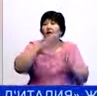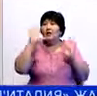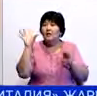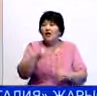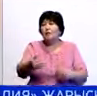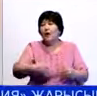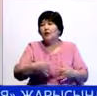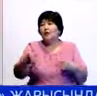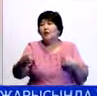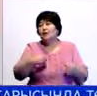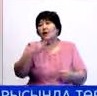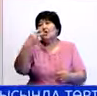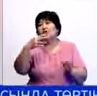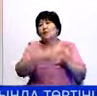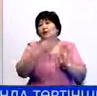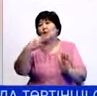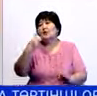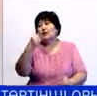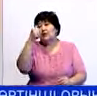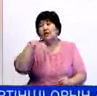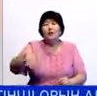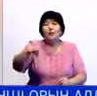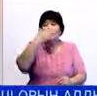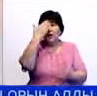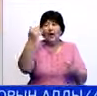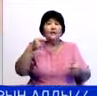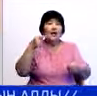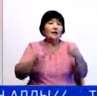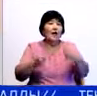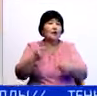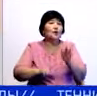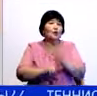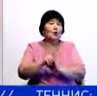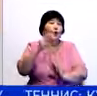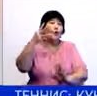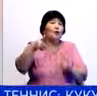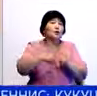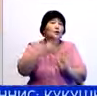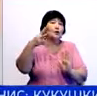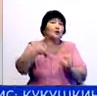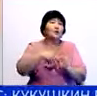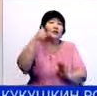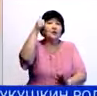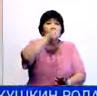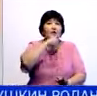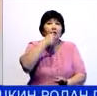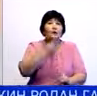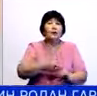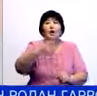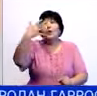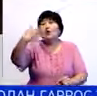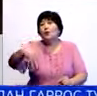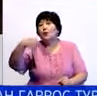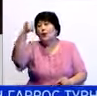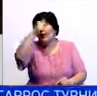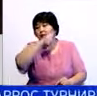тауқыметі, 29-32 жылдар аралығындағы бүкіл халықтық наразылық толқулар, 37-38 жылдардағы зұлмат, 20-ші